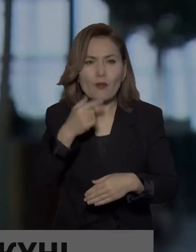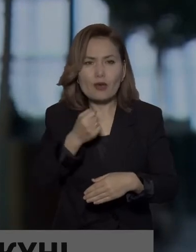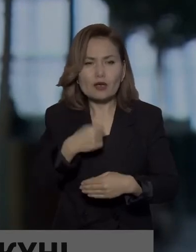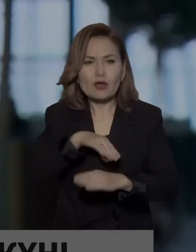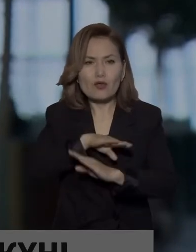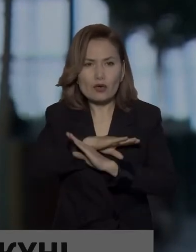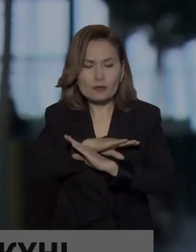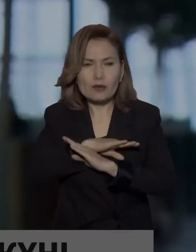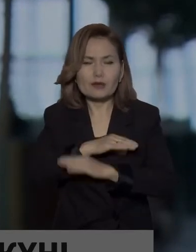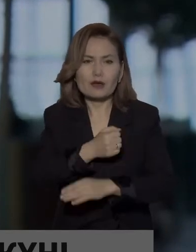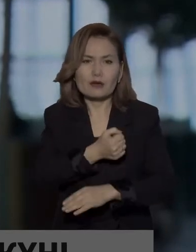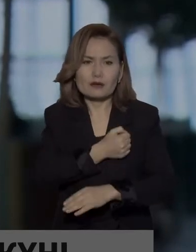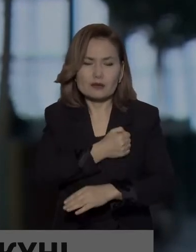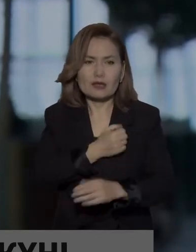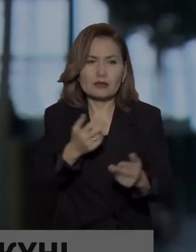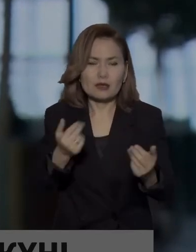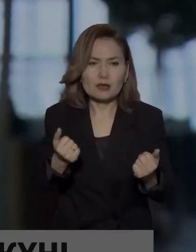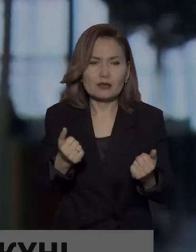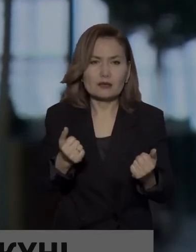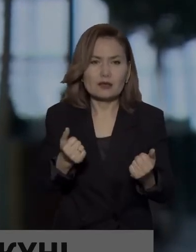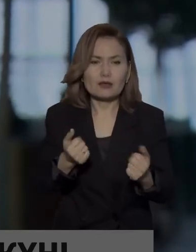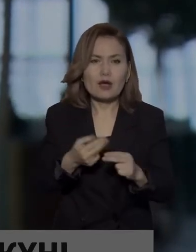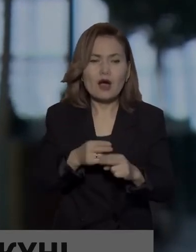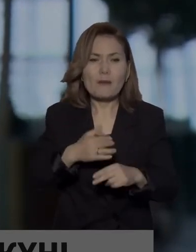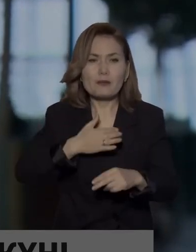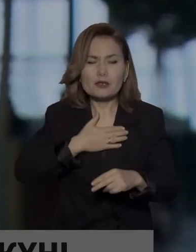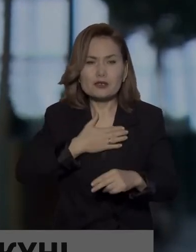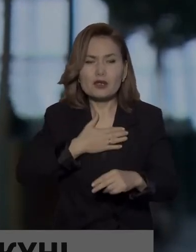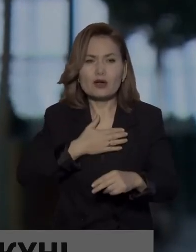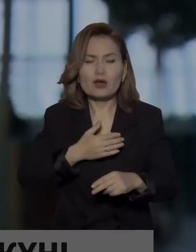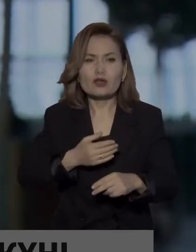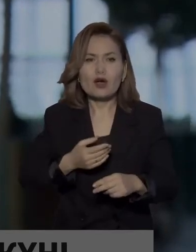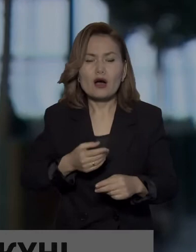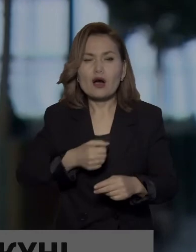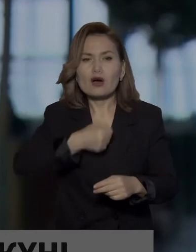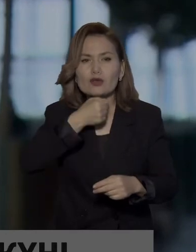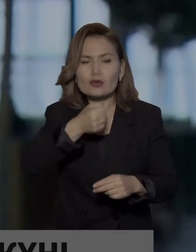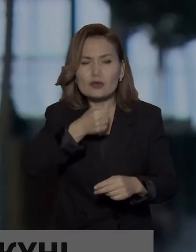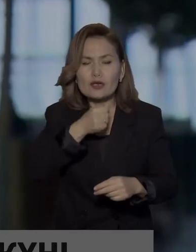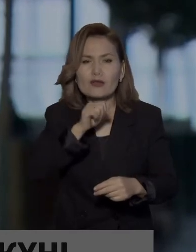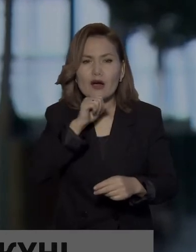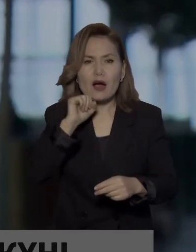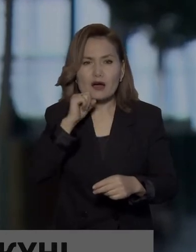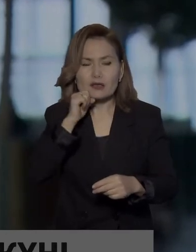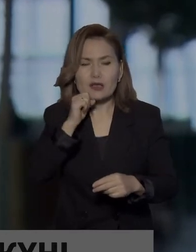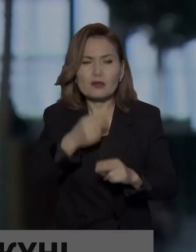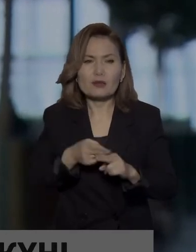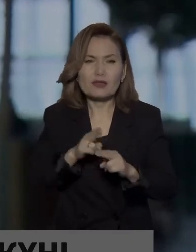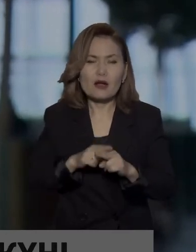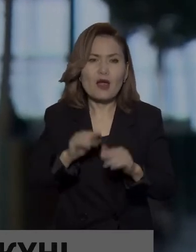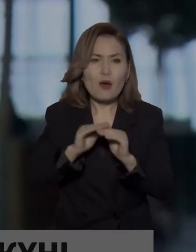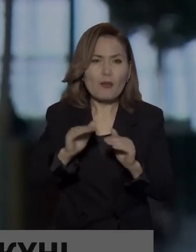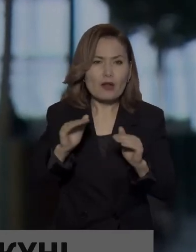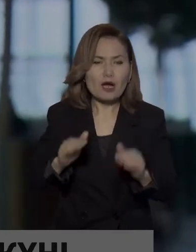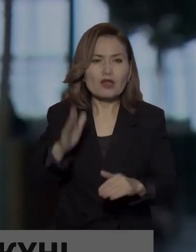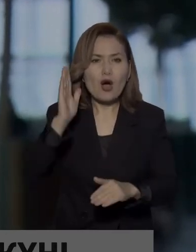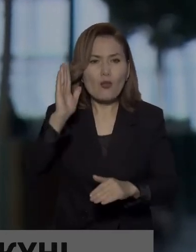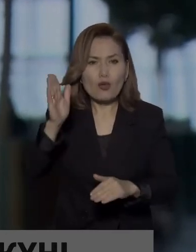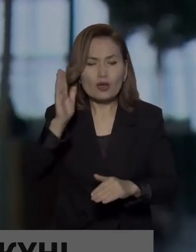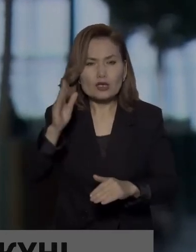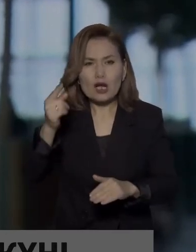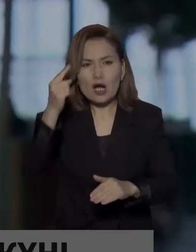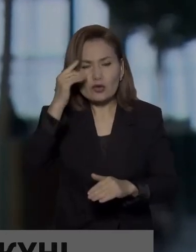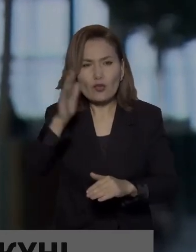Олар ақсақалды үлкен әкелеріміздің, ақжаулықты аналарымыздың, бесіктегі балаларымыздың болашағы